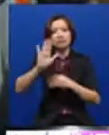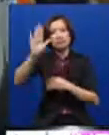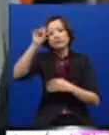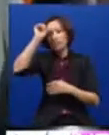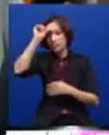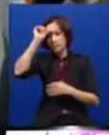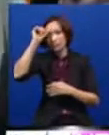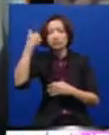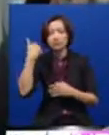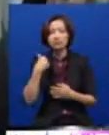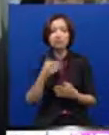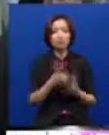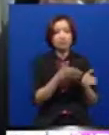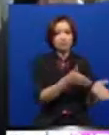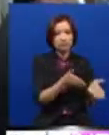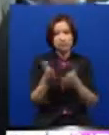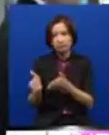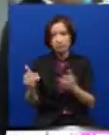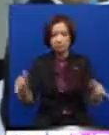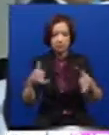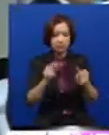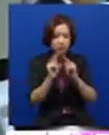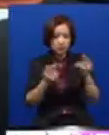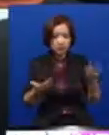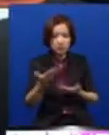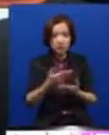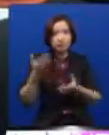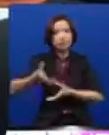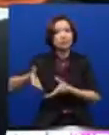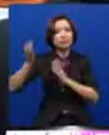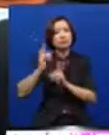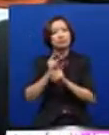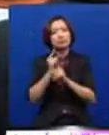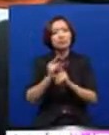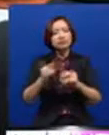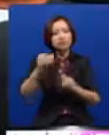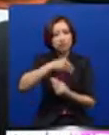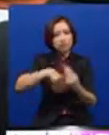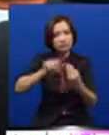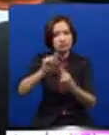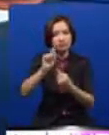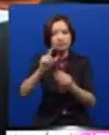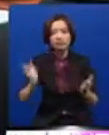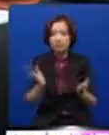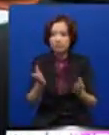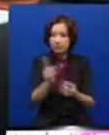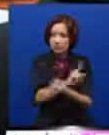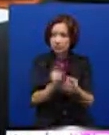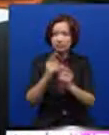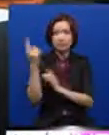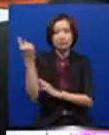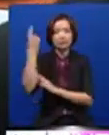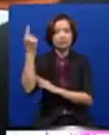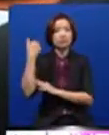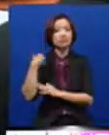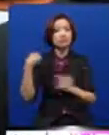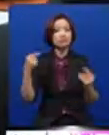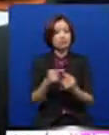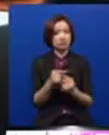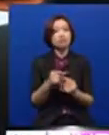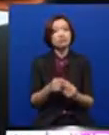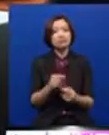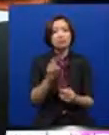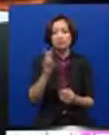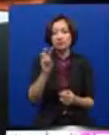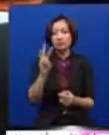ประเทศอินเดียซึ่งทั้งสองฝ่ายได้ทบทวนติดตามและผลักดันความร่วมมือด้านเศรษฐกิจสังคมและการท่องเที่ยวทั้งในระดับ